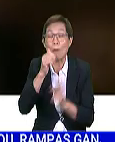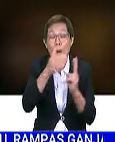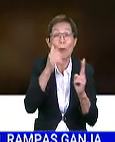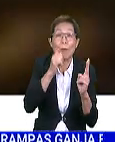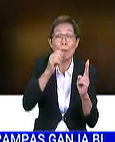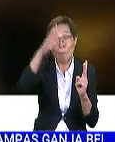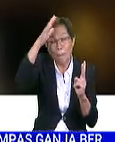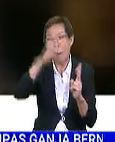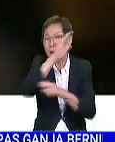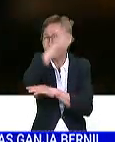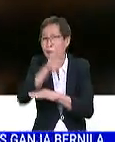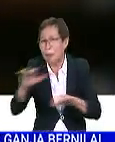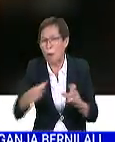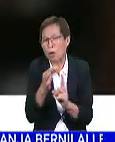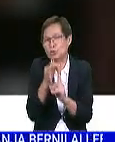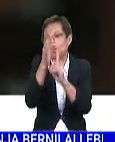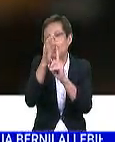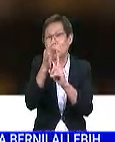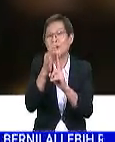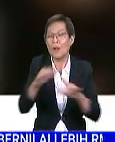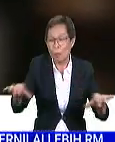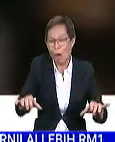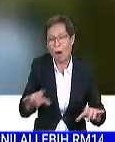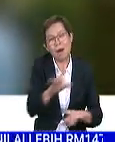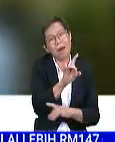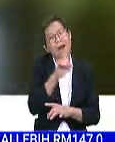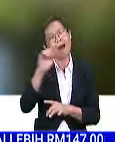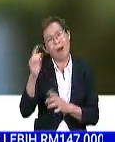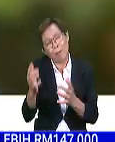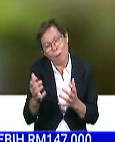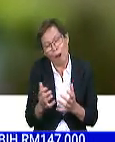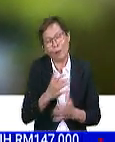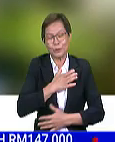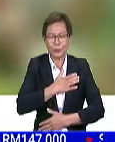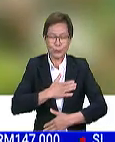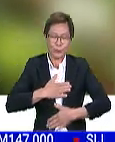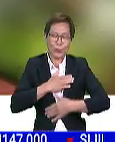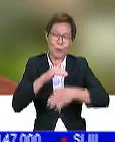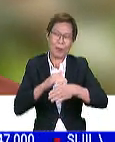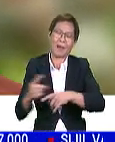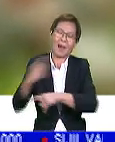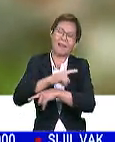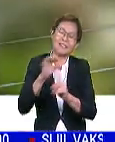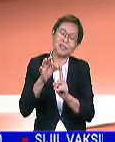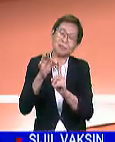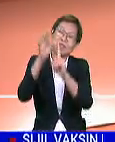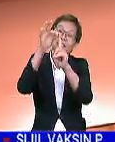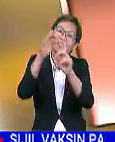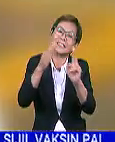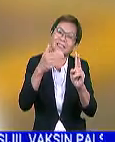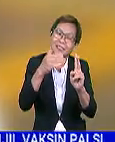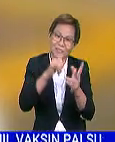dan tidak pernah dilakukan dan ia juga dibuat hanya sekadar mahu berseronok pada hari istimewa tersebut.